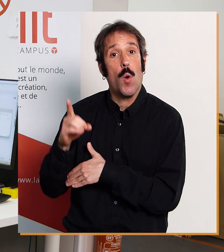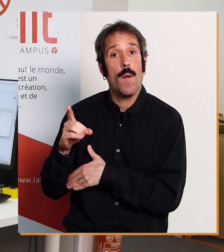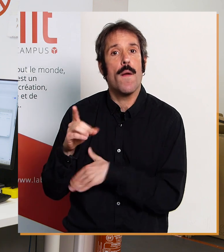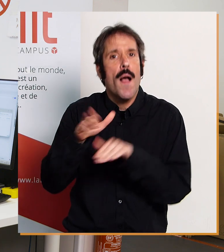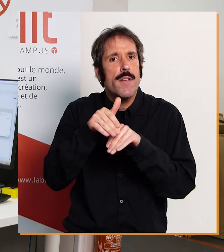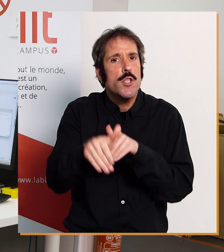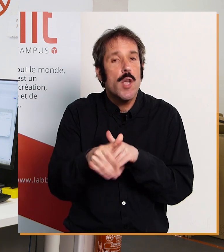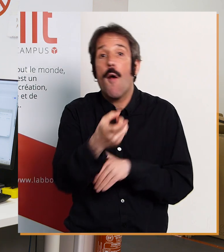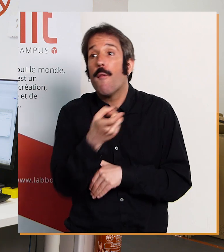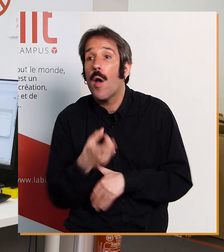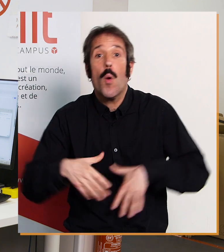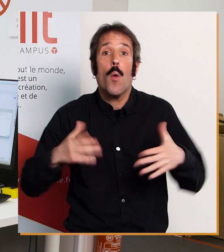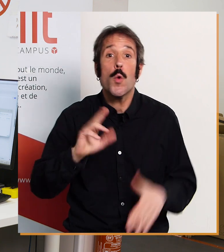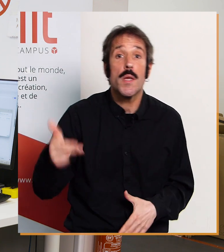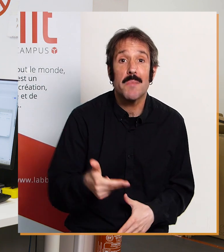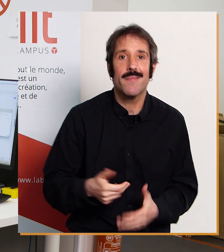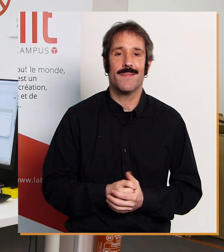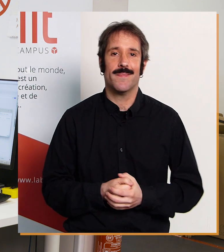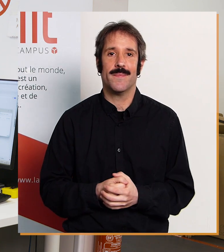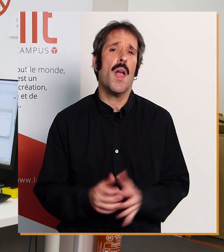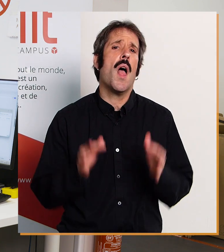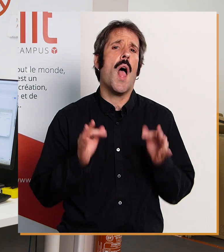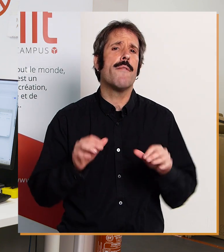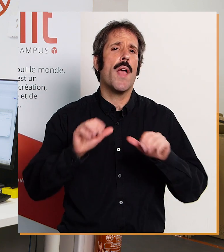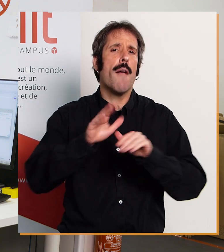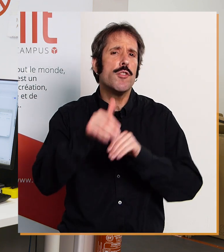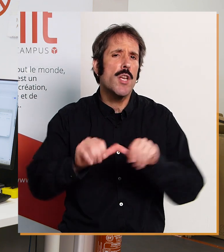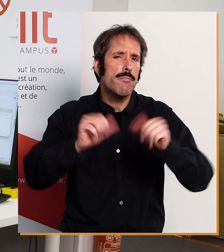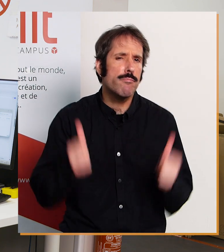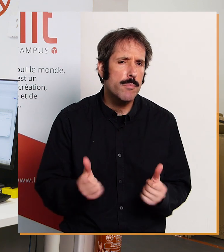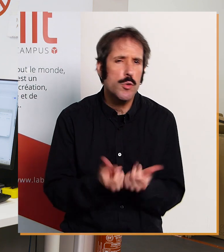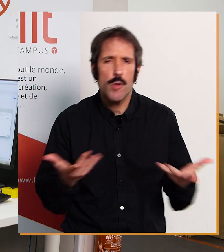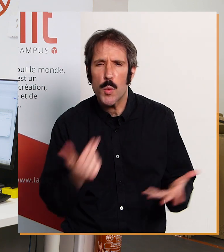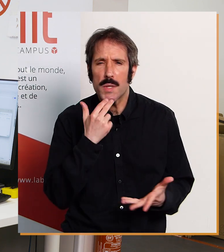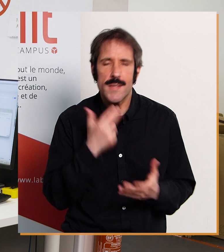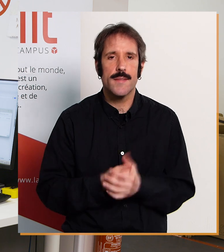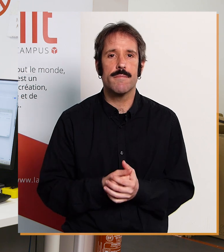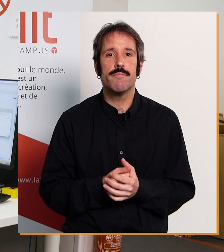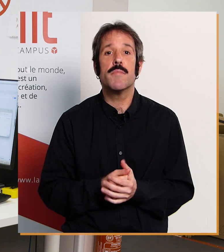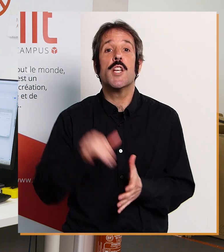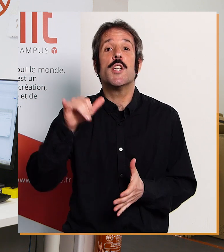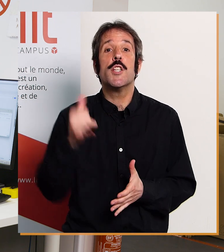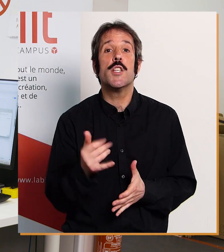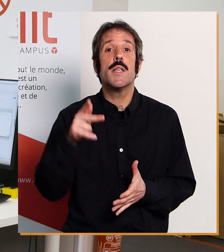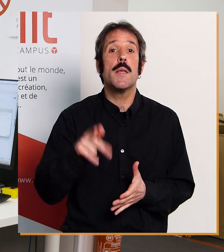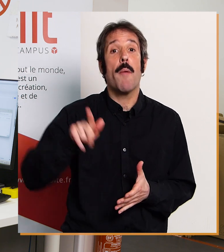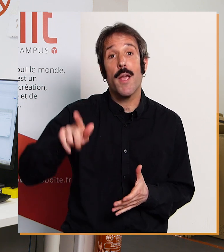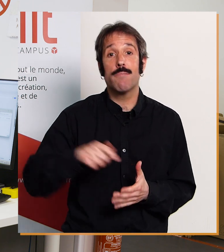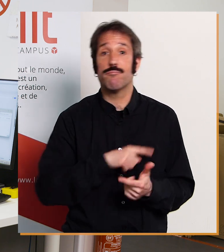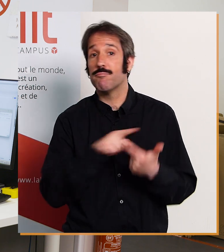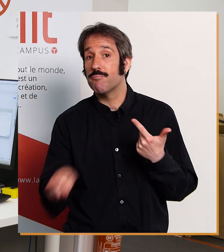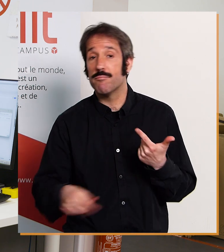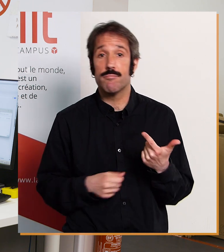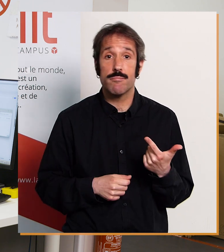logiciel CorelDRAW. Le fichier qui peut venir par exemple d'une clé USB. En parlant de type de fichier, nous allons pouvoir utiliser des fichiers en